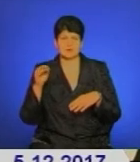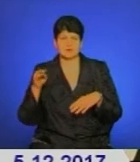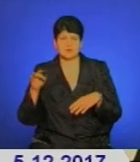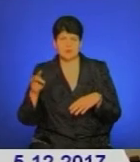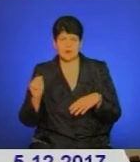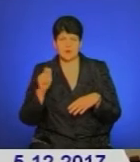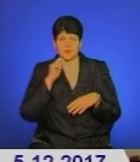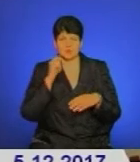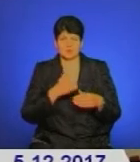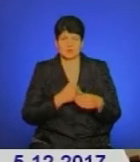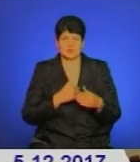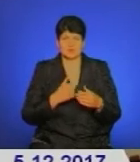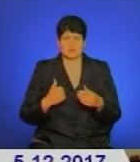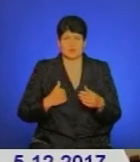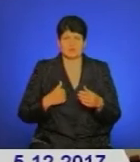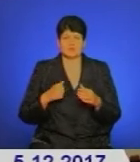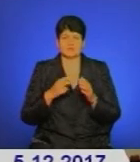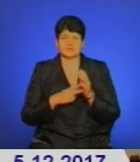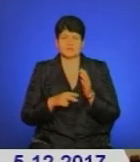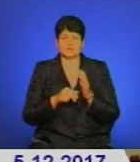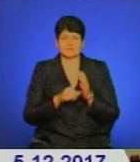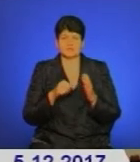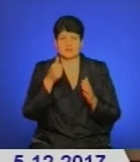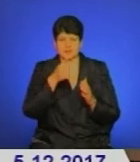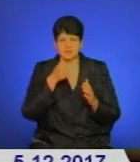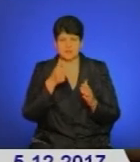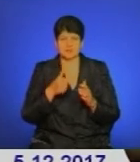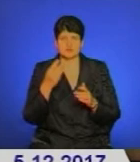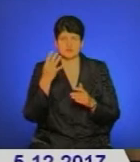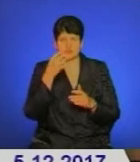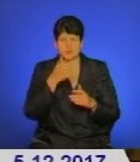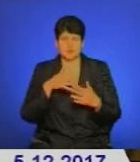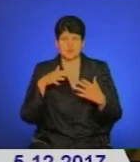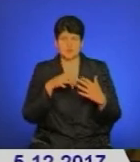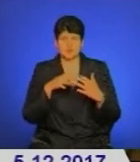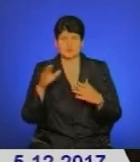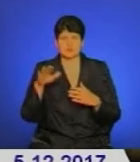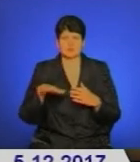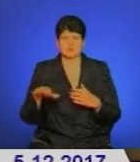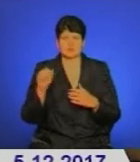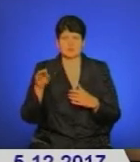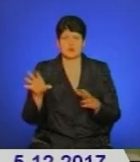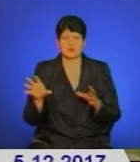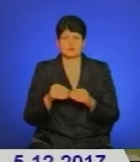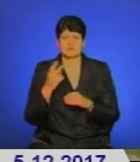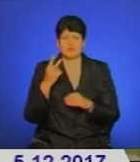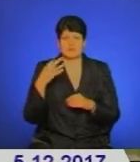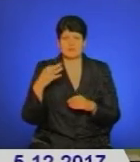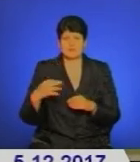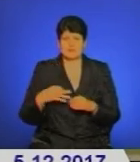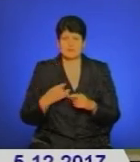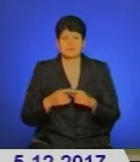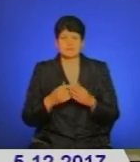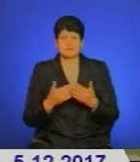добровольчої армії. 76-річний боєць ДУКу Борис Мельник 4 роки воює в зоні АТО разом з двома синами. Каже, такі виставки